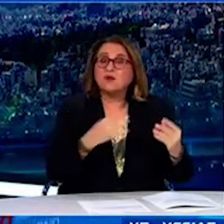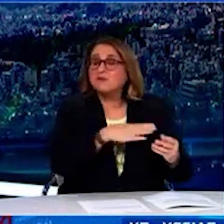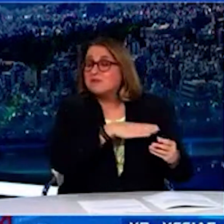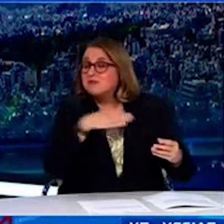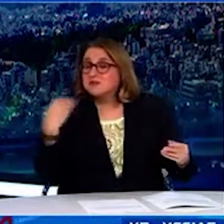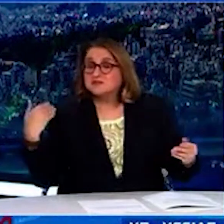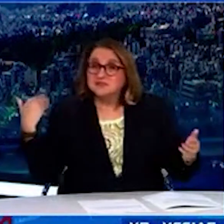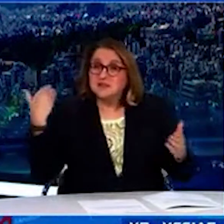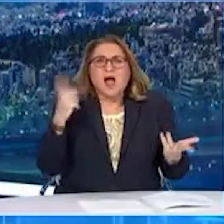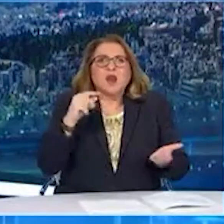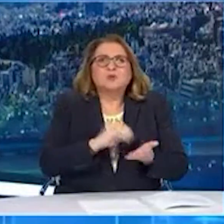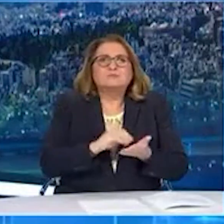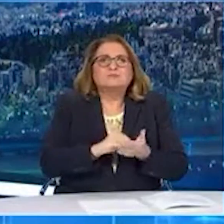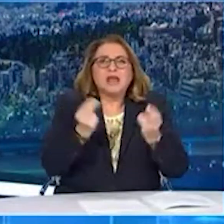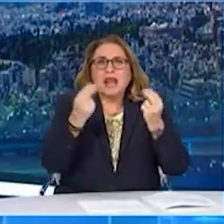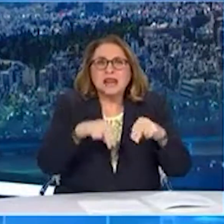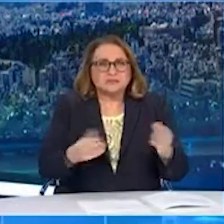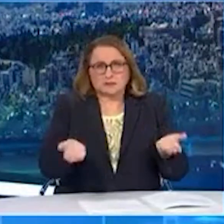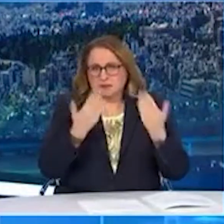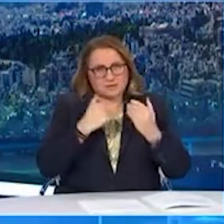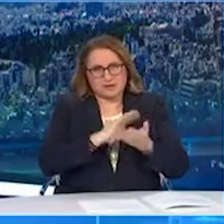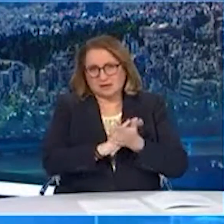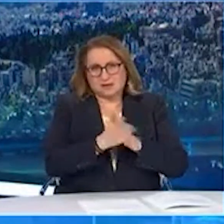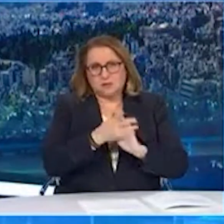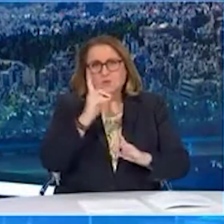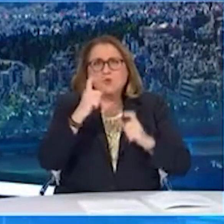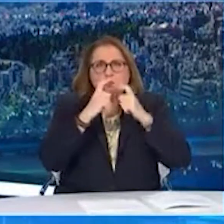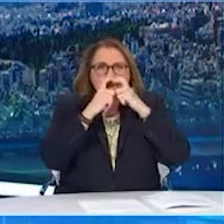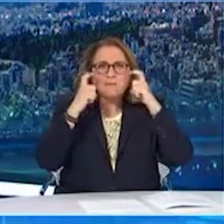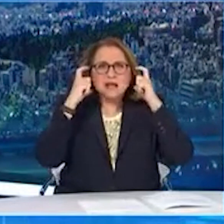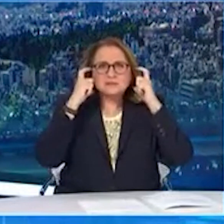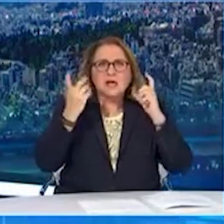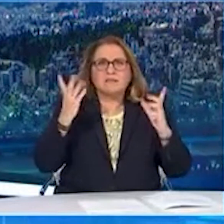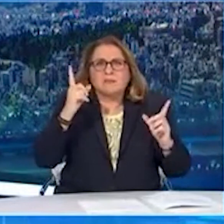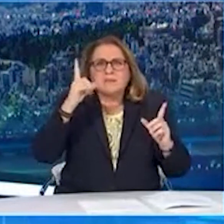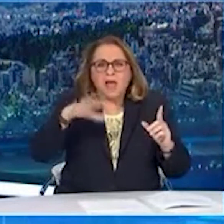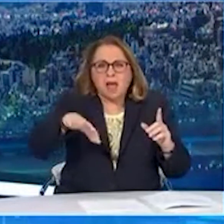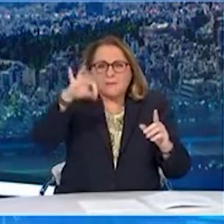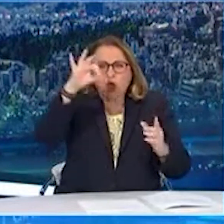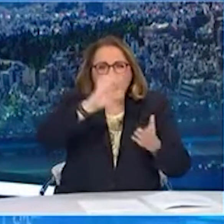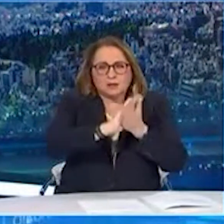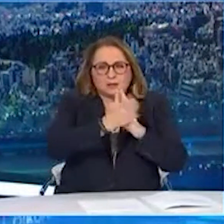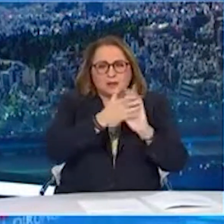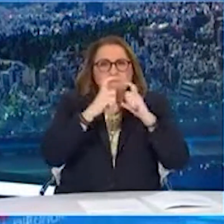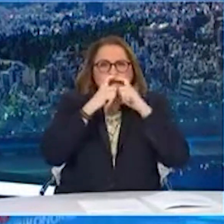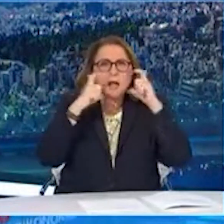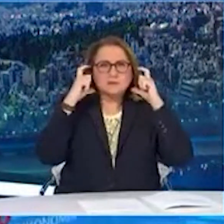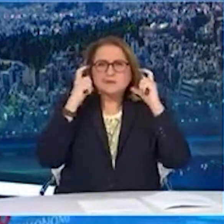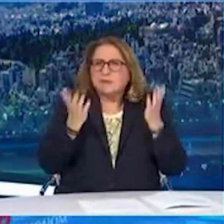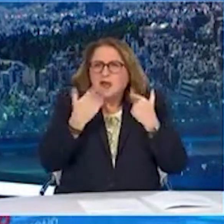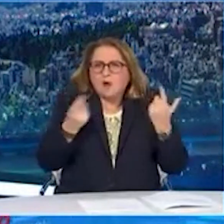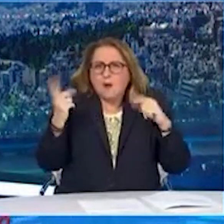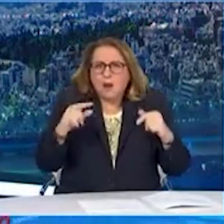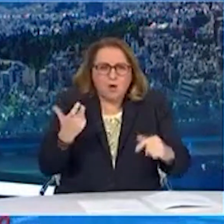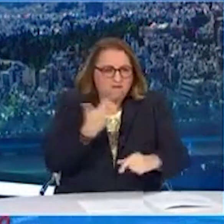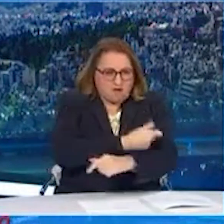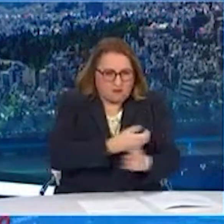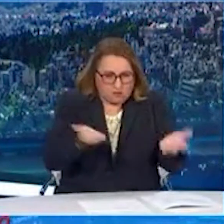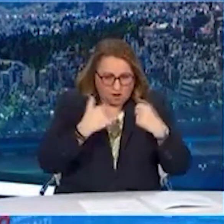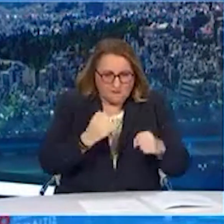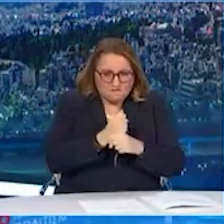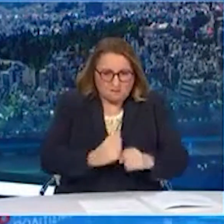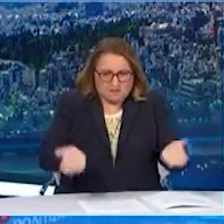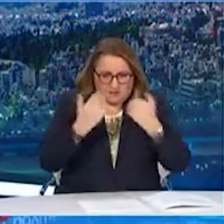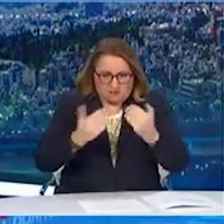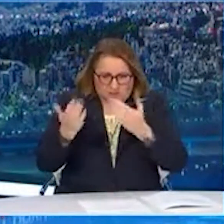στις επίσημες τελετές. Η μάσκα είναι η μοναδική επιλογή. Δεν έχουμε άλλη επιλογή. Παραδείγματος χάρη, να πω ένα παράδειγμα.